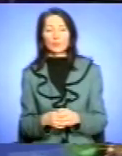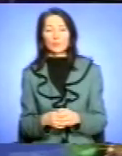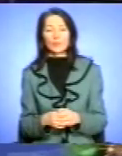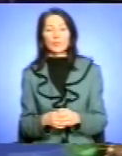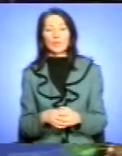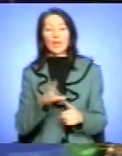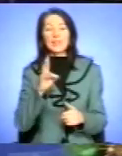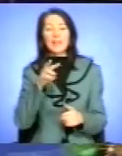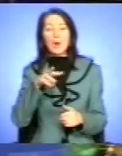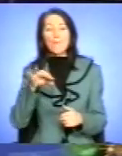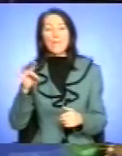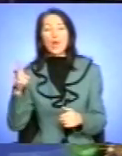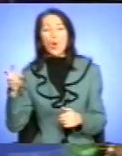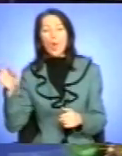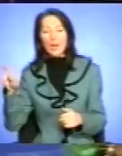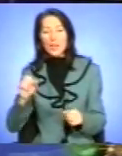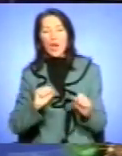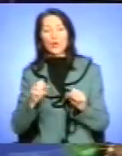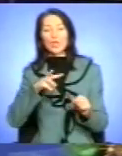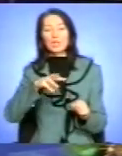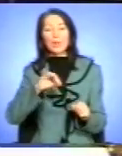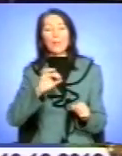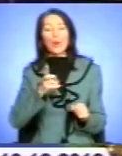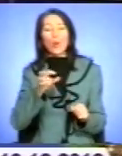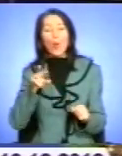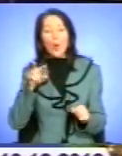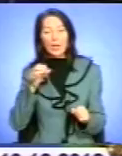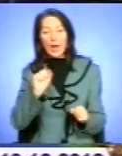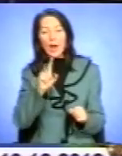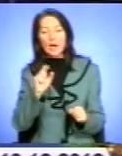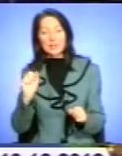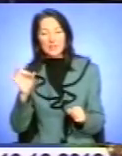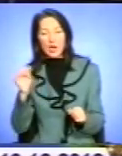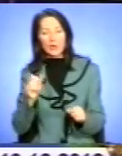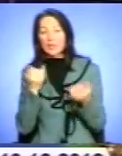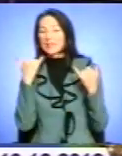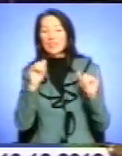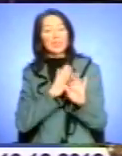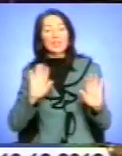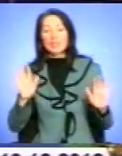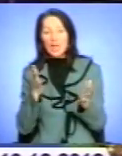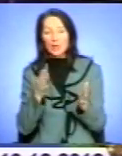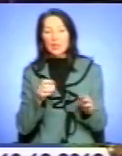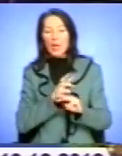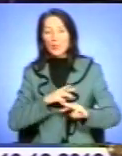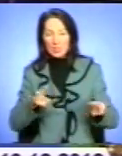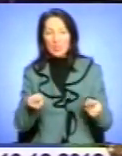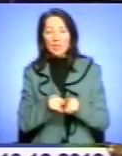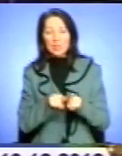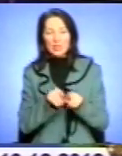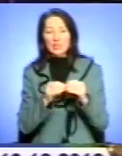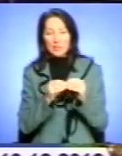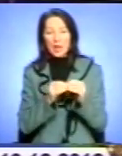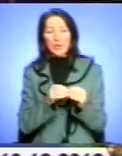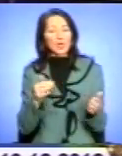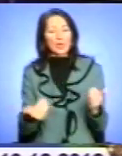На Миколая в уряді Миколи Азарова дива не сталося. Міністри у кріслах ті самі, бо із новими ще не визначилися. Кадрові